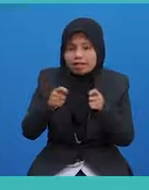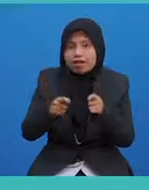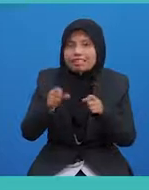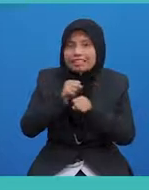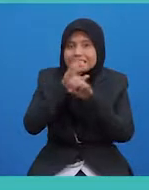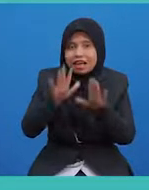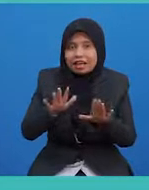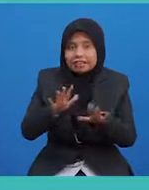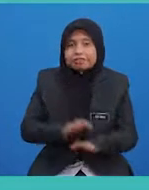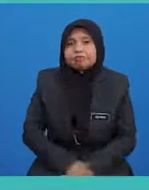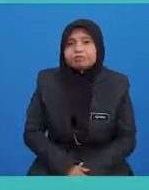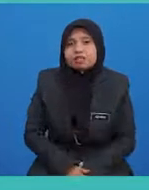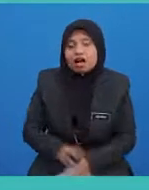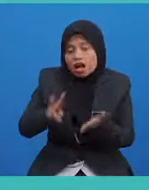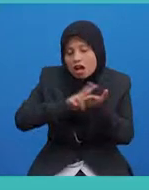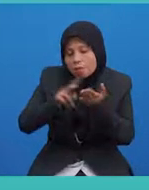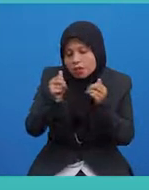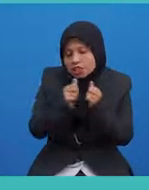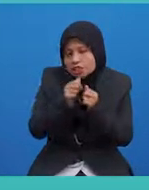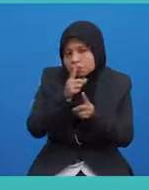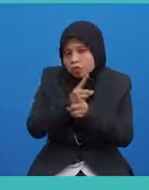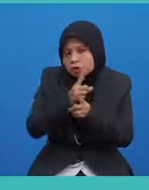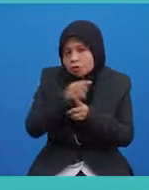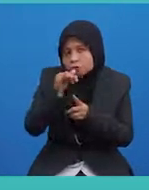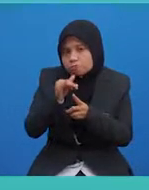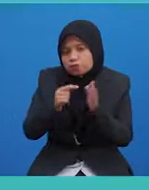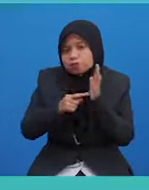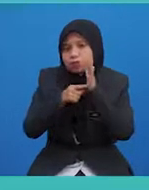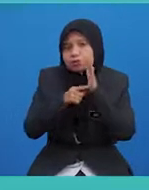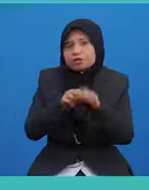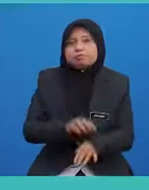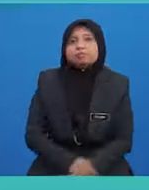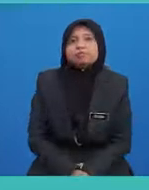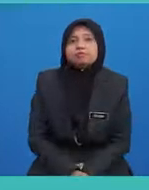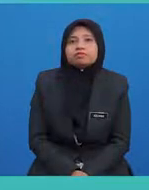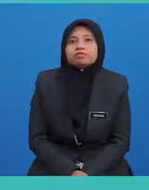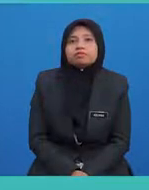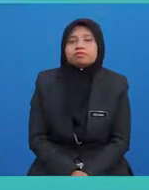ini. Baca dengan teliti contoh yang dipaparkan.